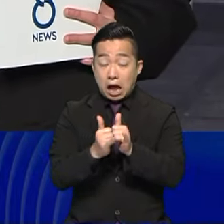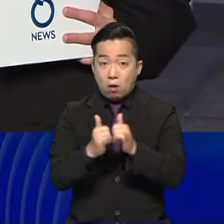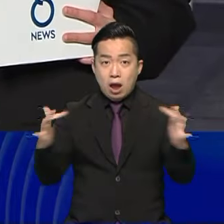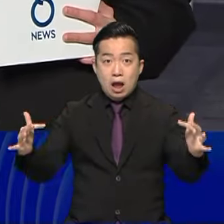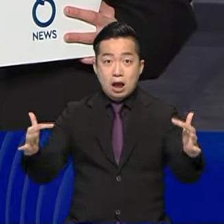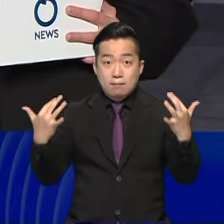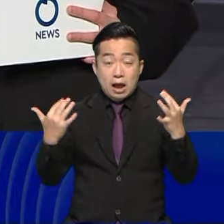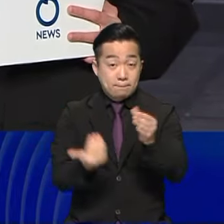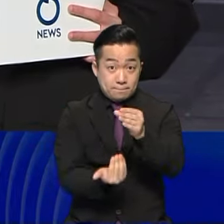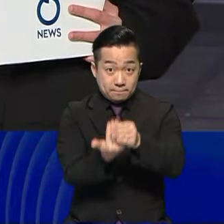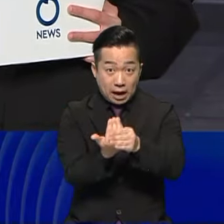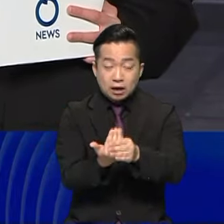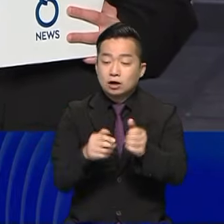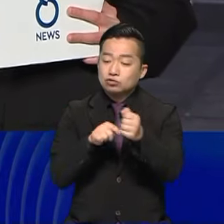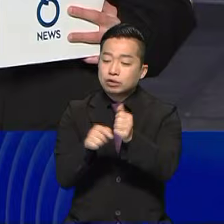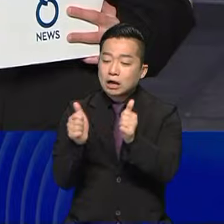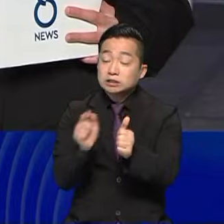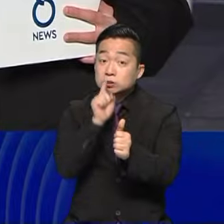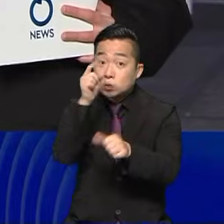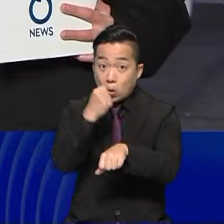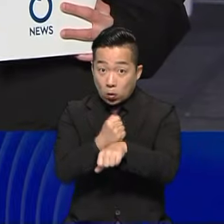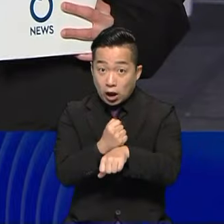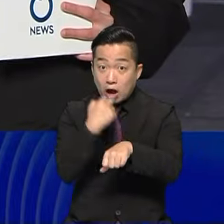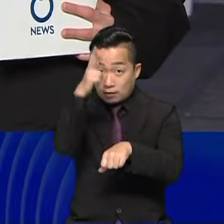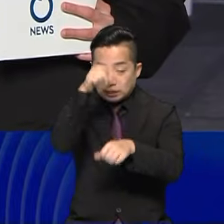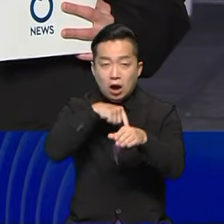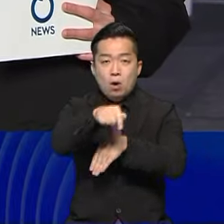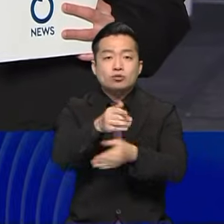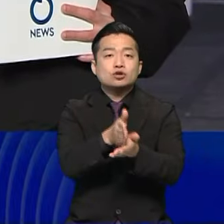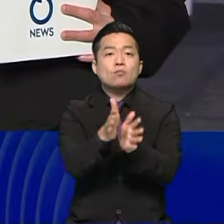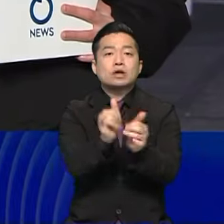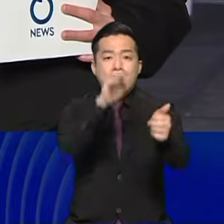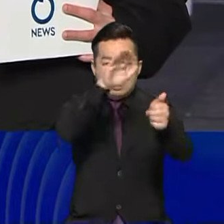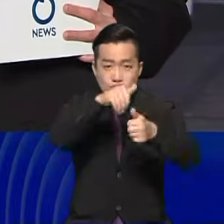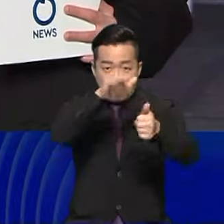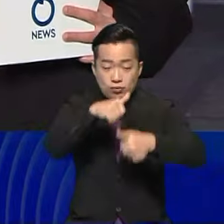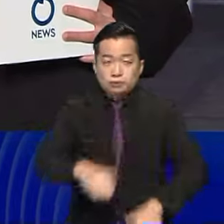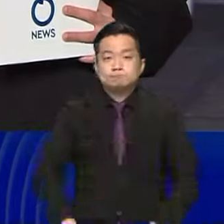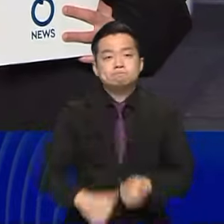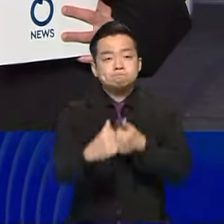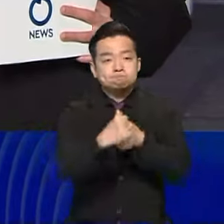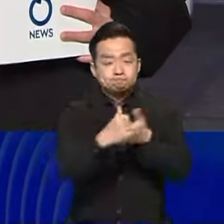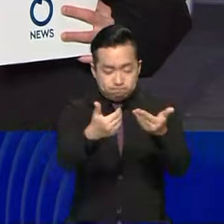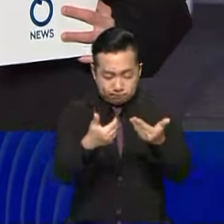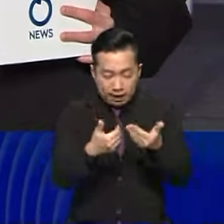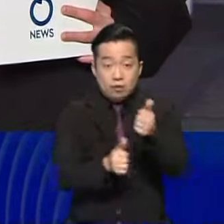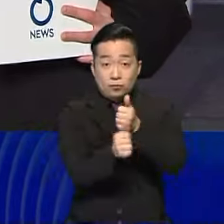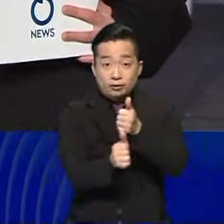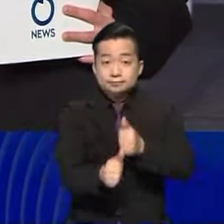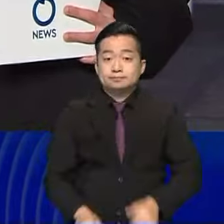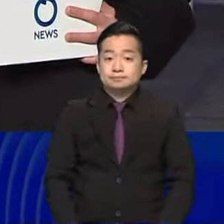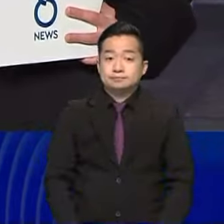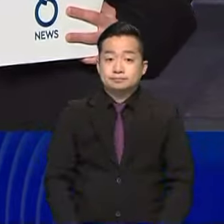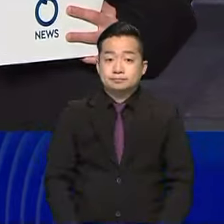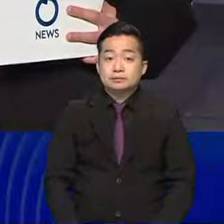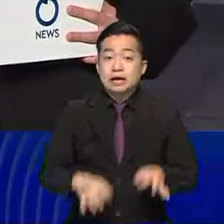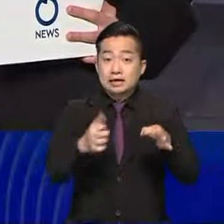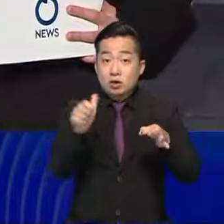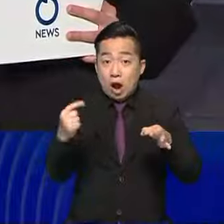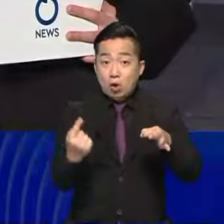사건의 수산화 기소 여부에 대해 검찰이 외부 전문가들의 의견을 구하는 기구입니다 김광호 서울